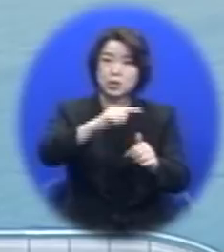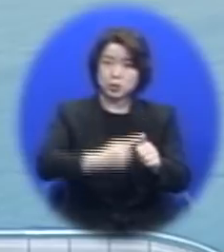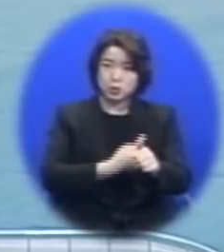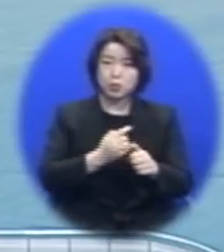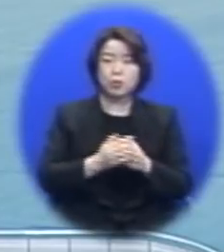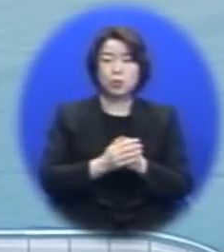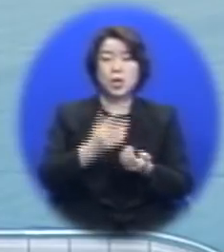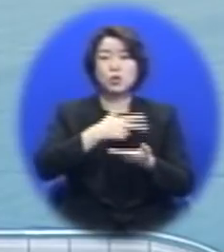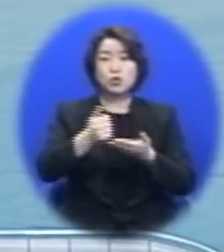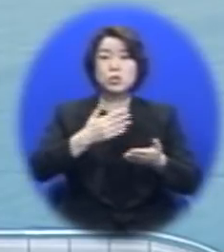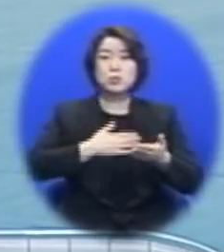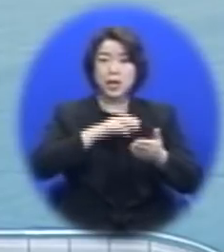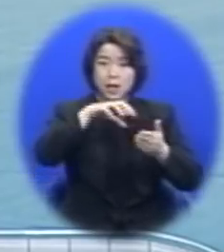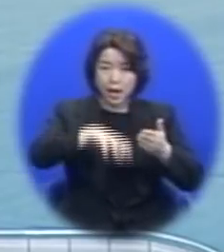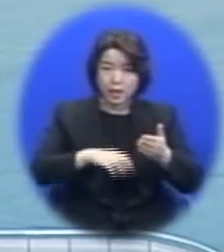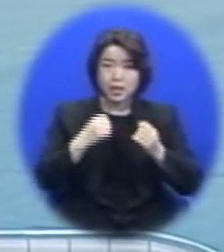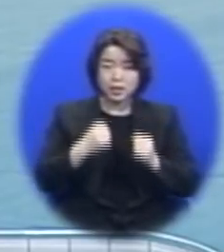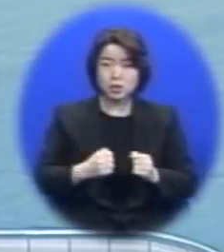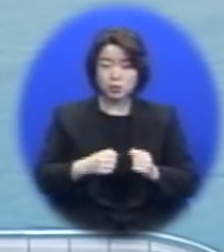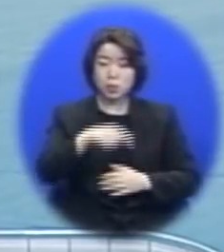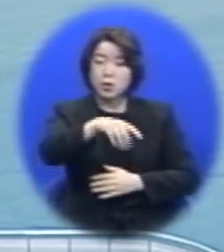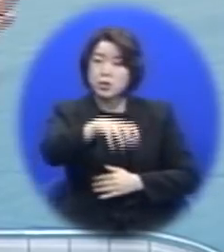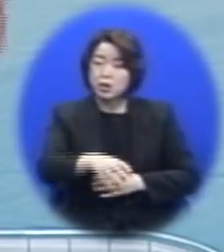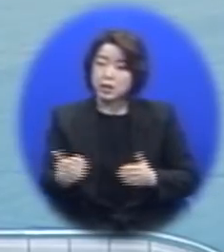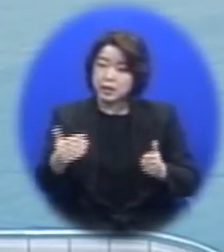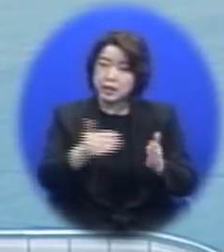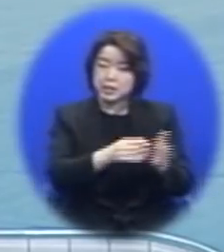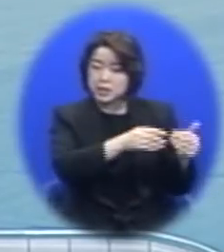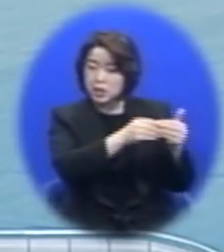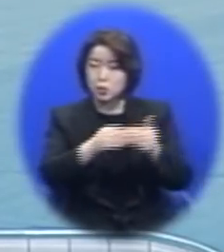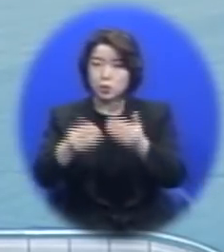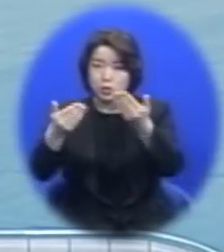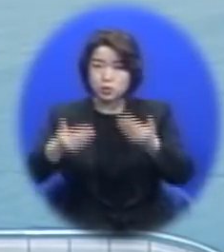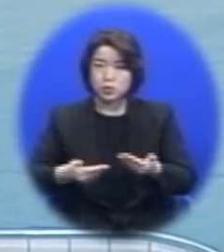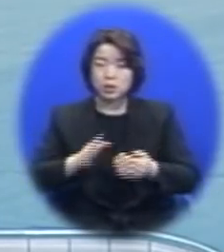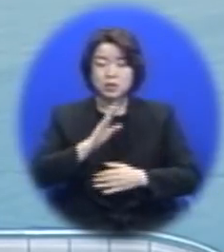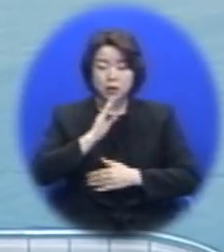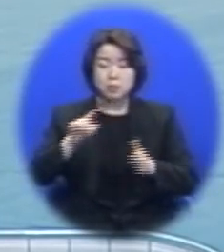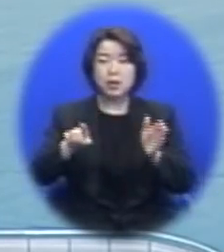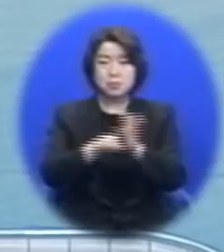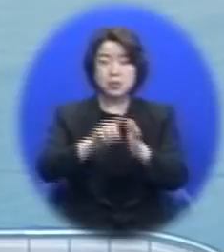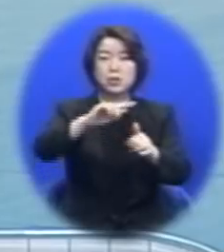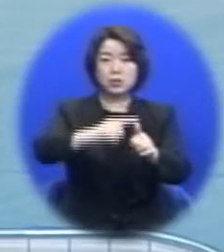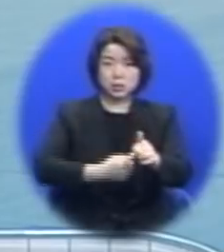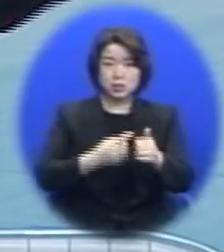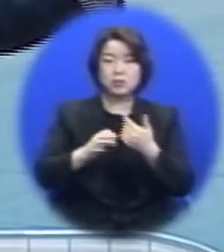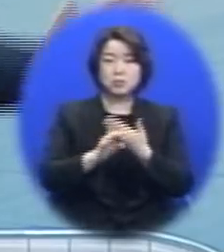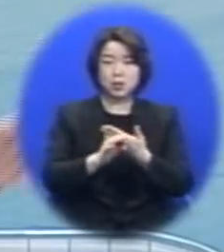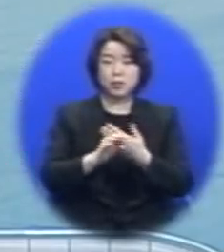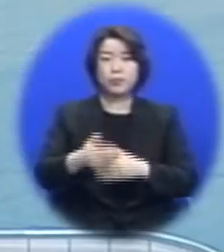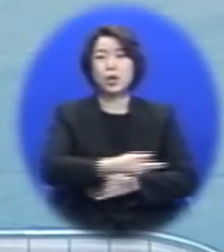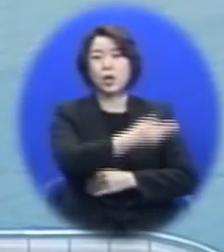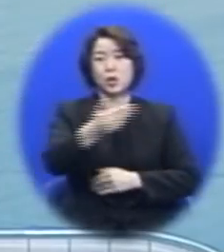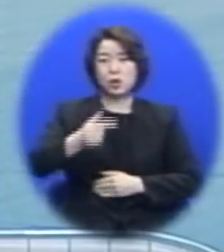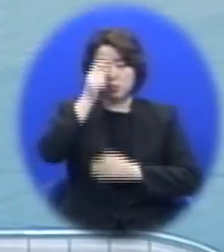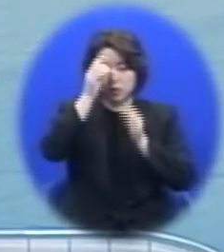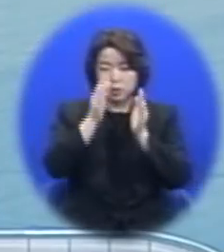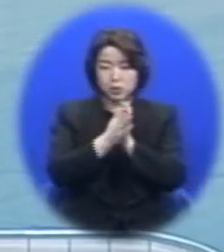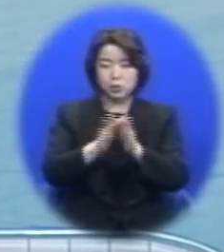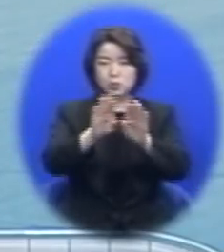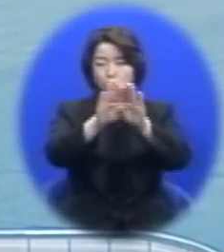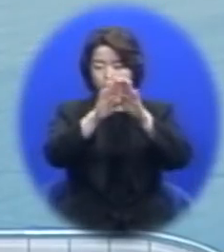내 안에 계시고 오늘 여기까지 나를 인도하셨다는 게 정말 믿어지면 여러분의 기도 문은 활짝 열려 있는